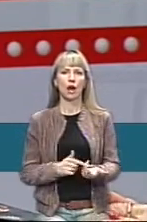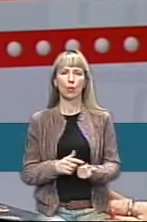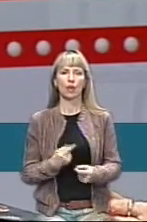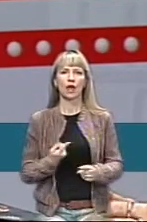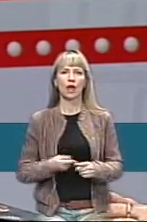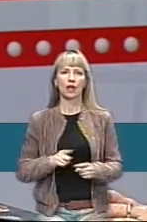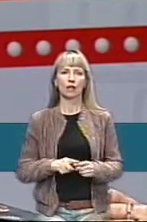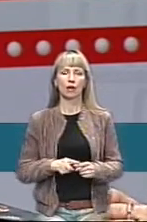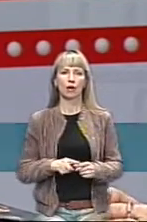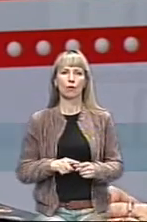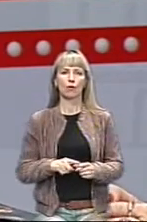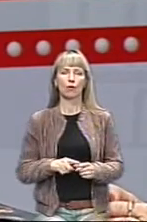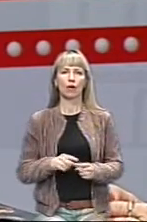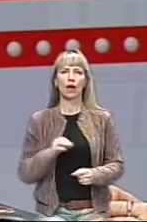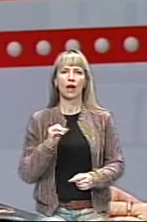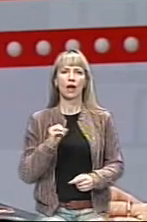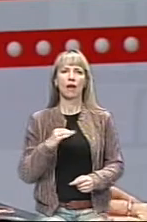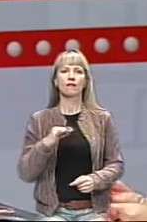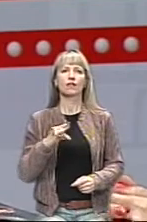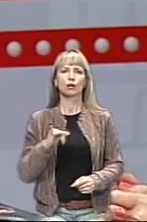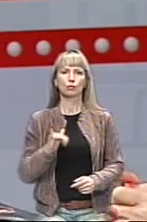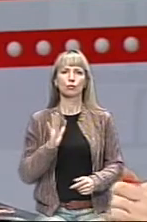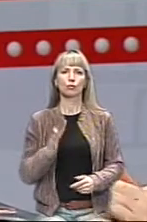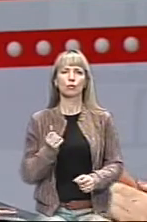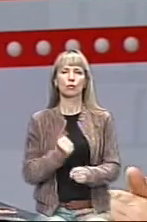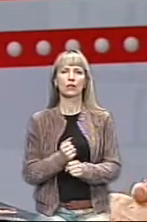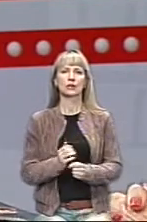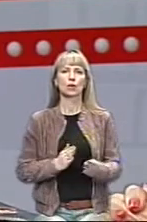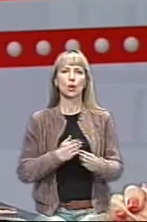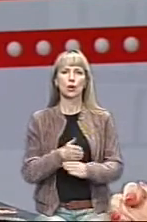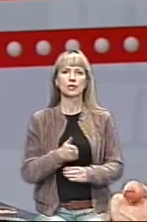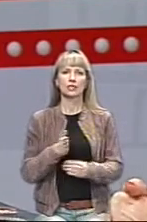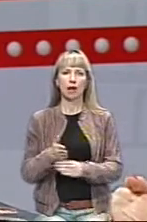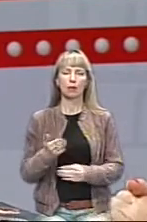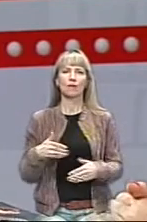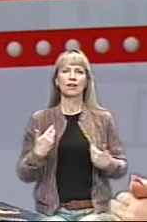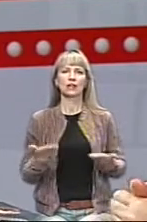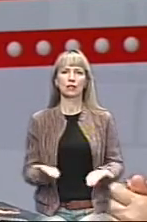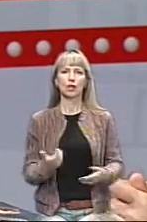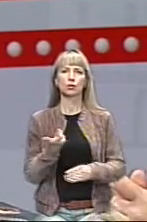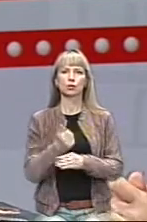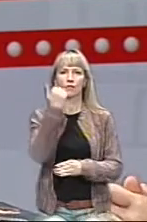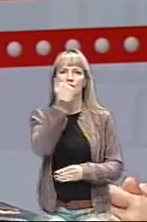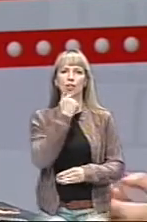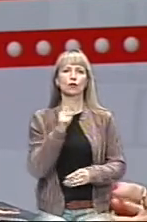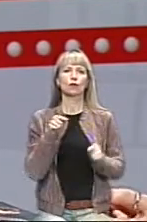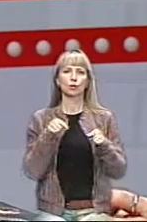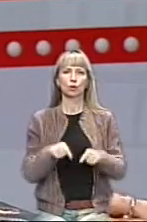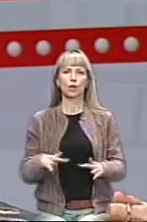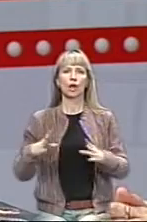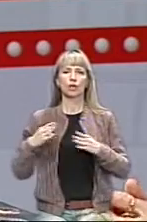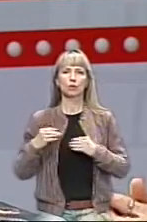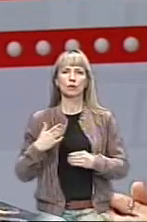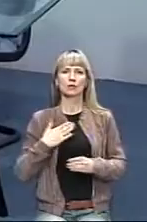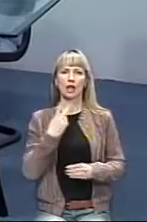ефіру. І будемо це робити з гостями, яких я дуже радо вітаю в нашій тут студії. Дуже вдячна, що ви тут зі мною разом з